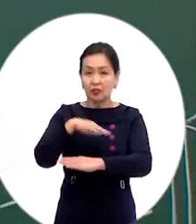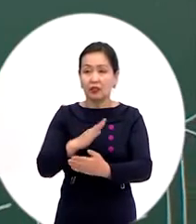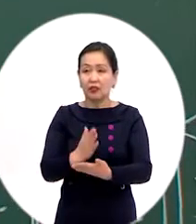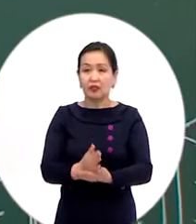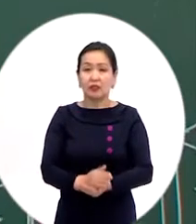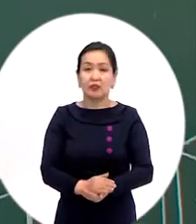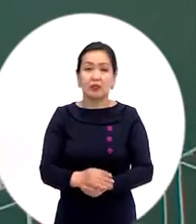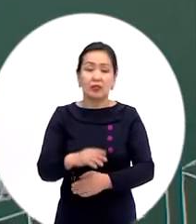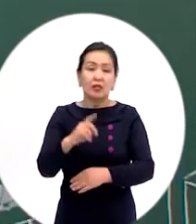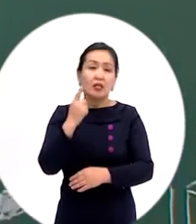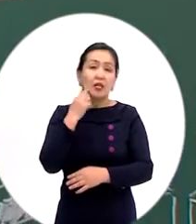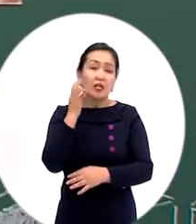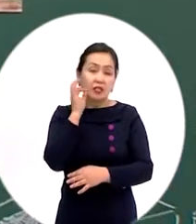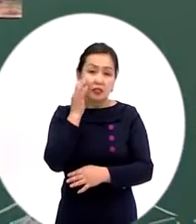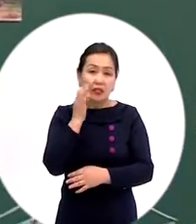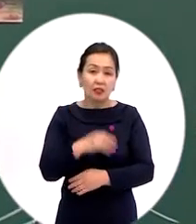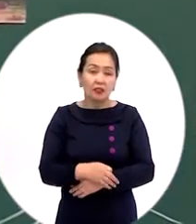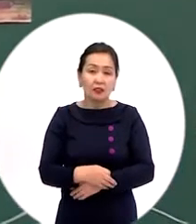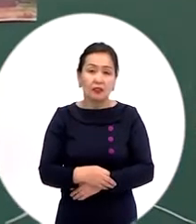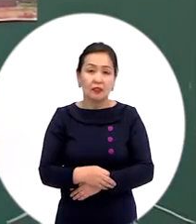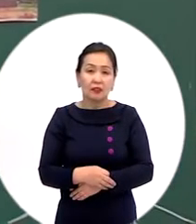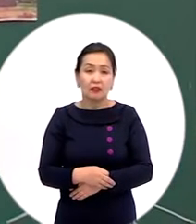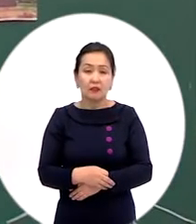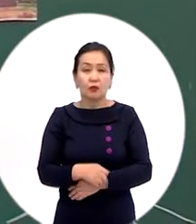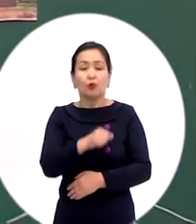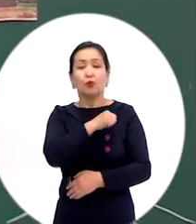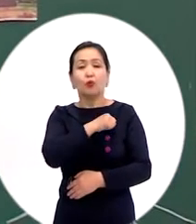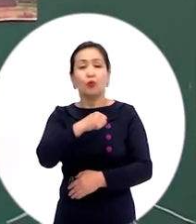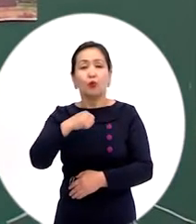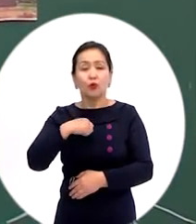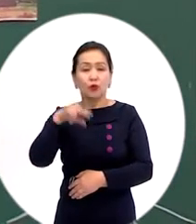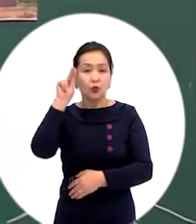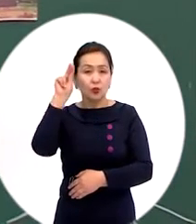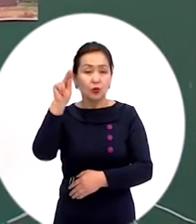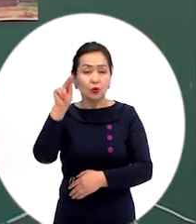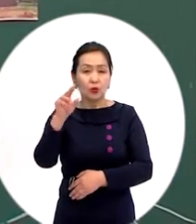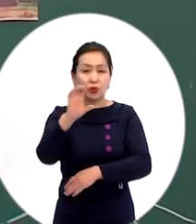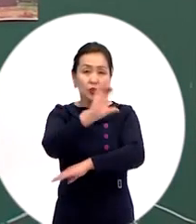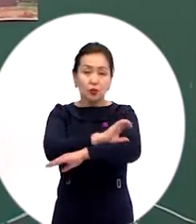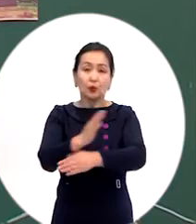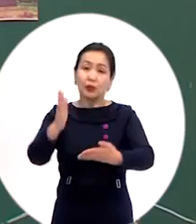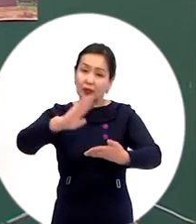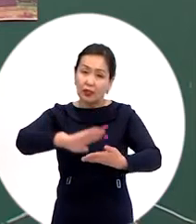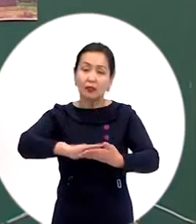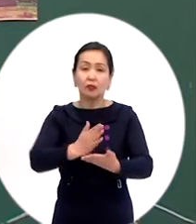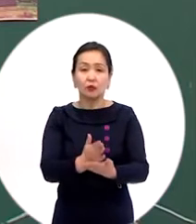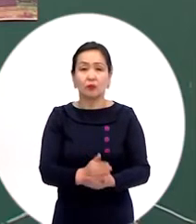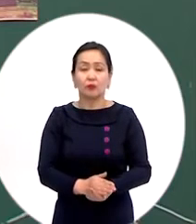ирээд Эльса маань өөрийнхөө сурдаг сургуулийг